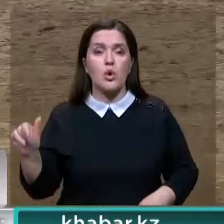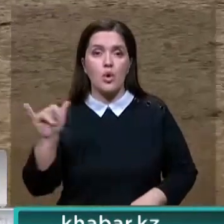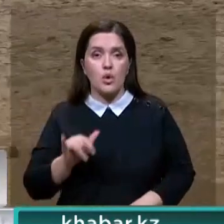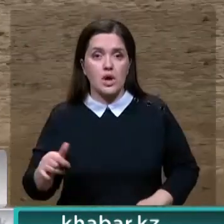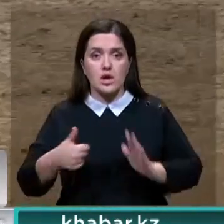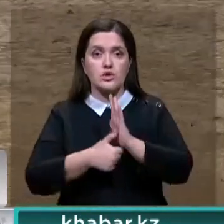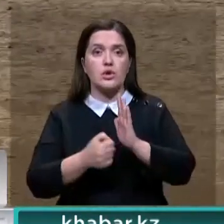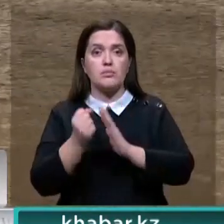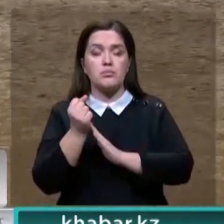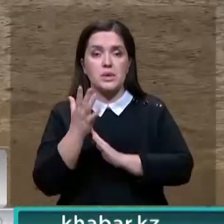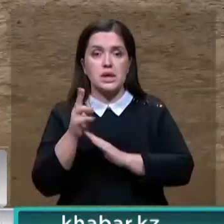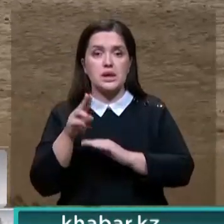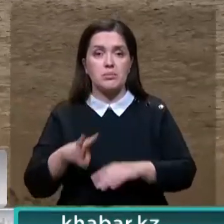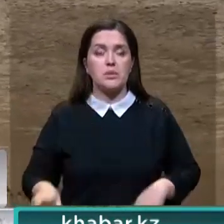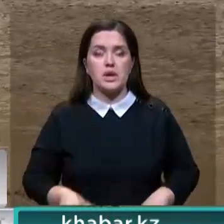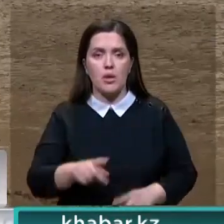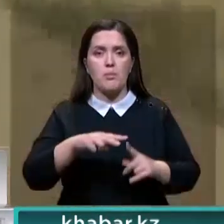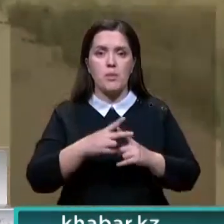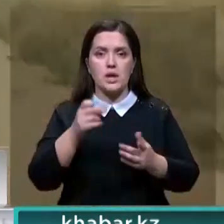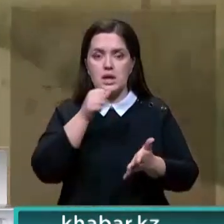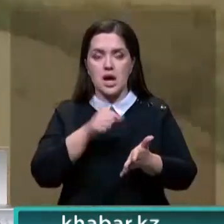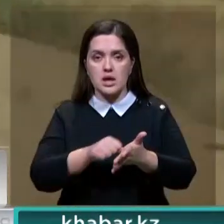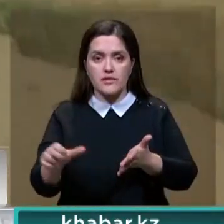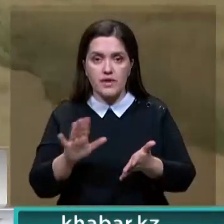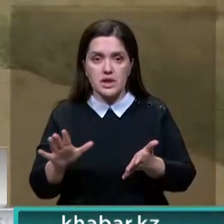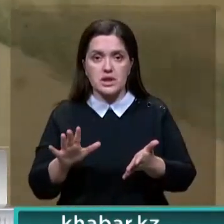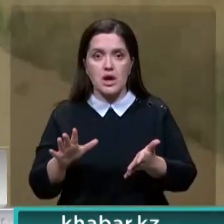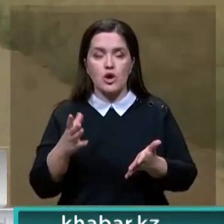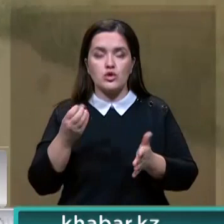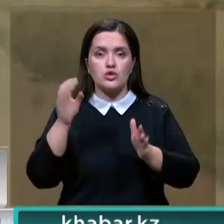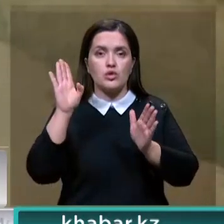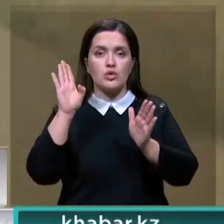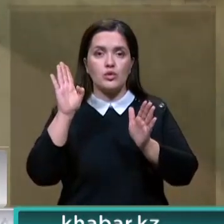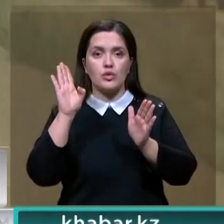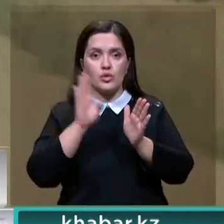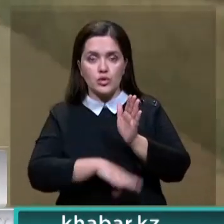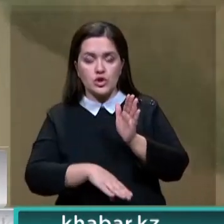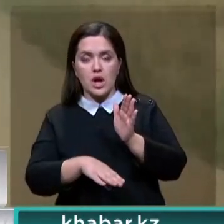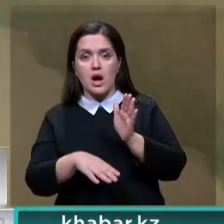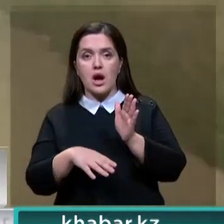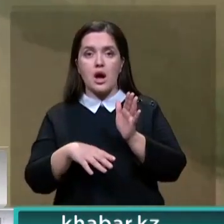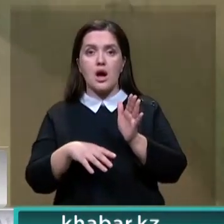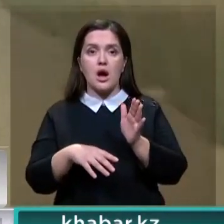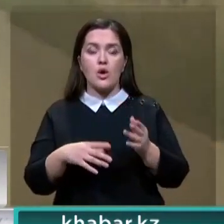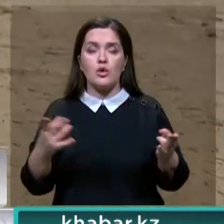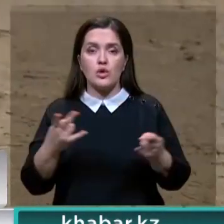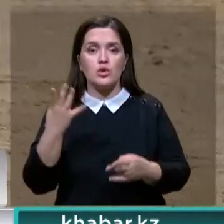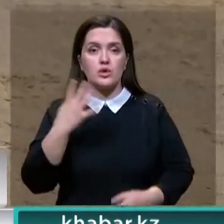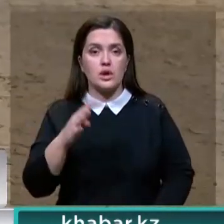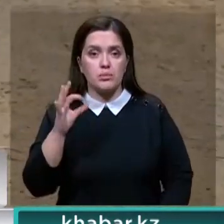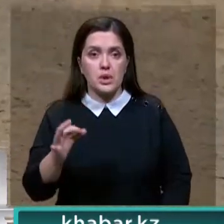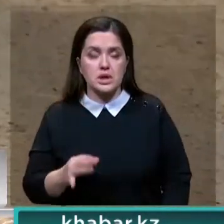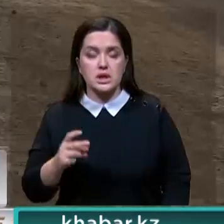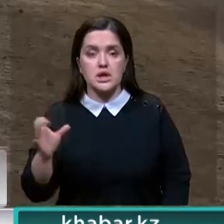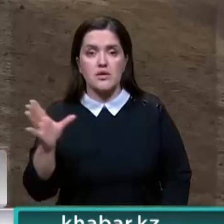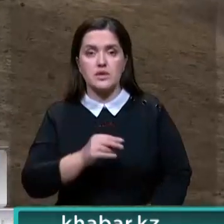615 километров дорог. Половина не асфальтирована. За городом ситуация еще хуже. Соответствует требованиям лишь 40%. Практически на